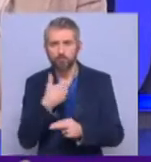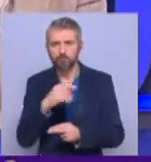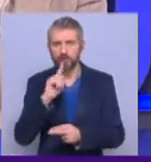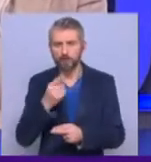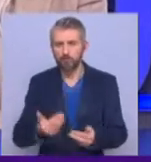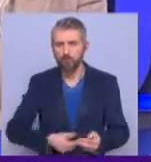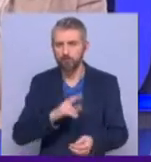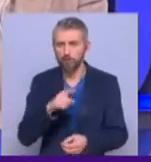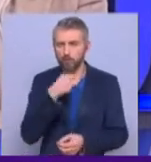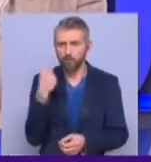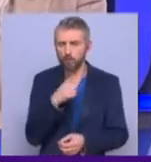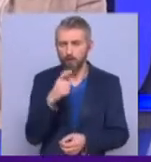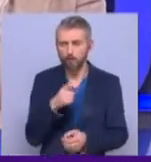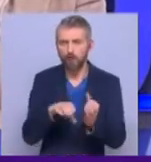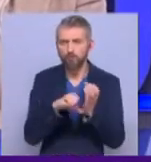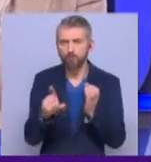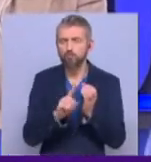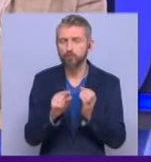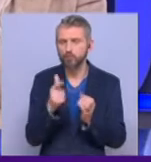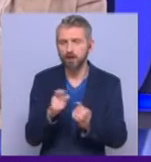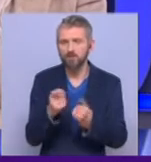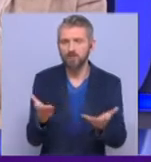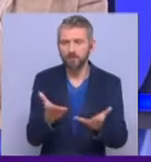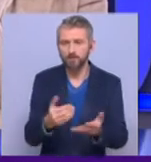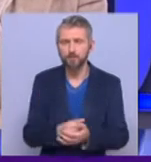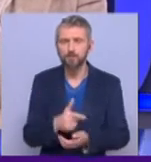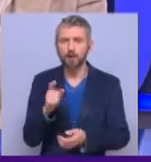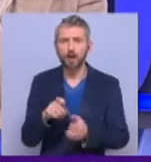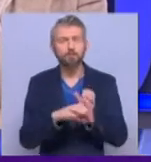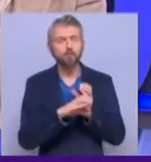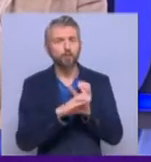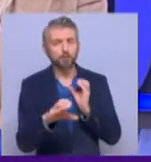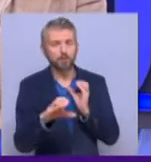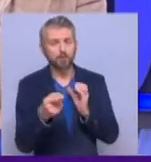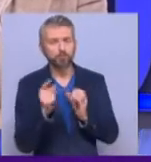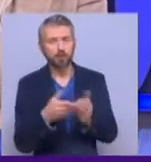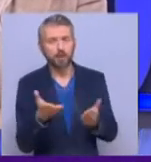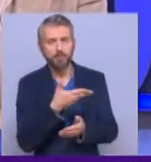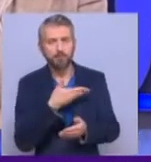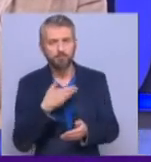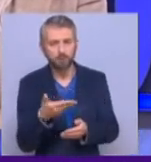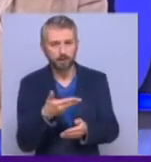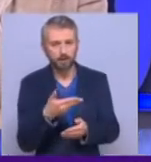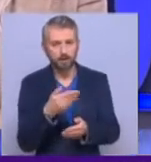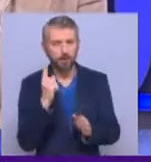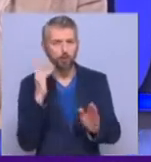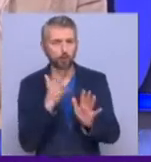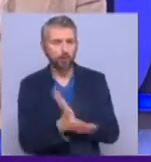без російського газу, а що в нас в трубі, що там за газ? Газ в трубі той, який ми